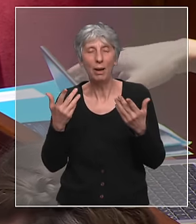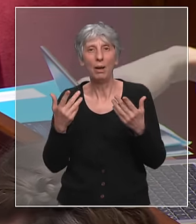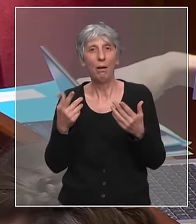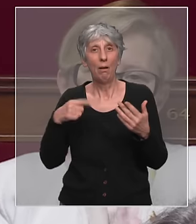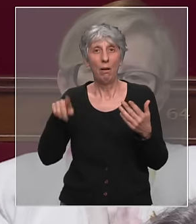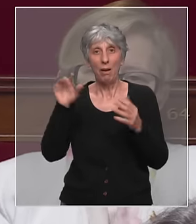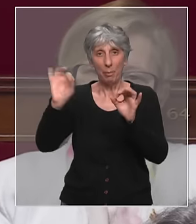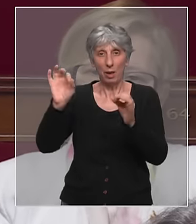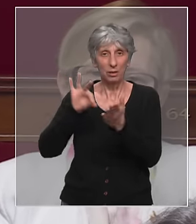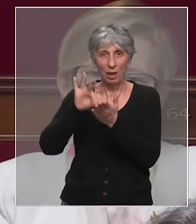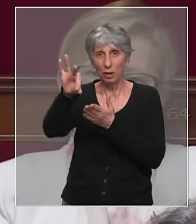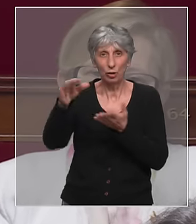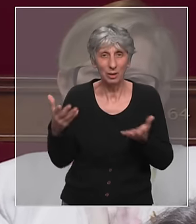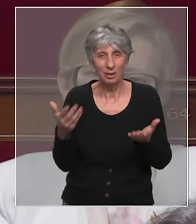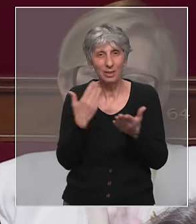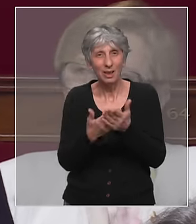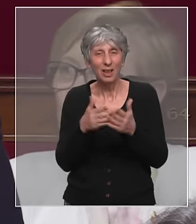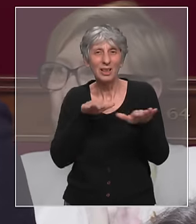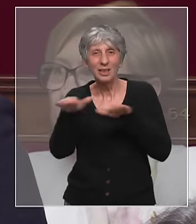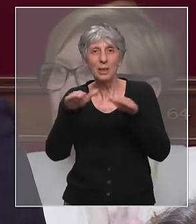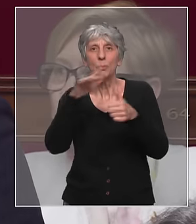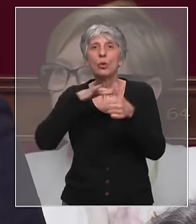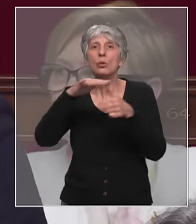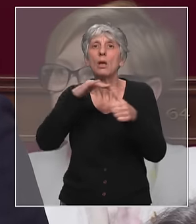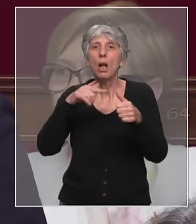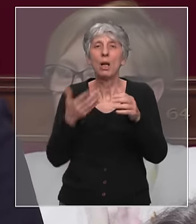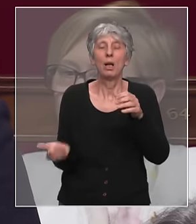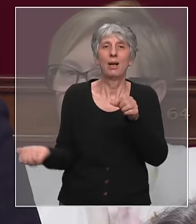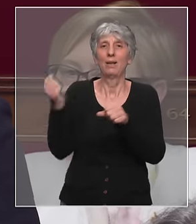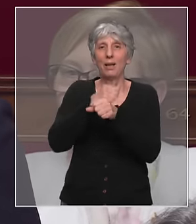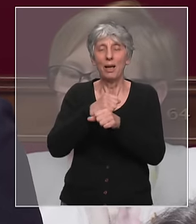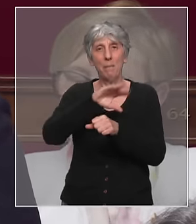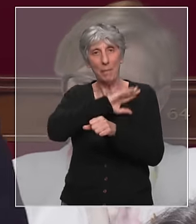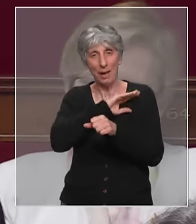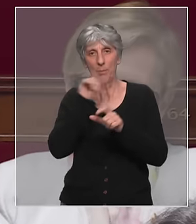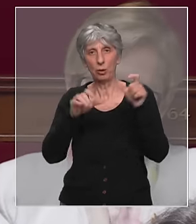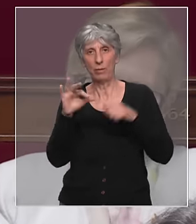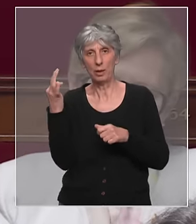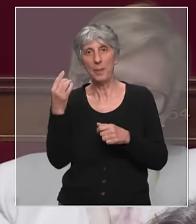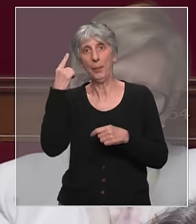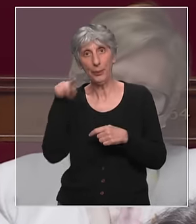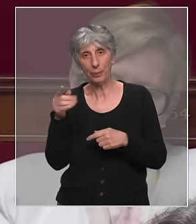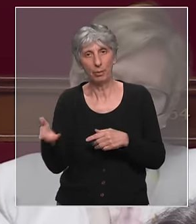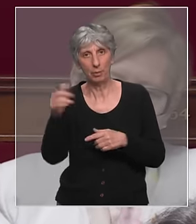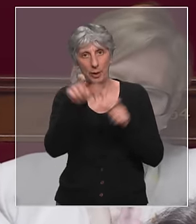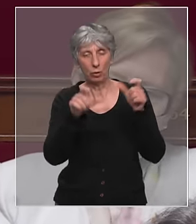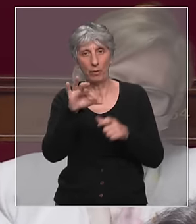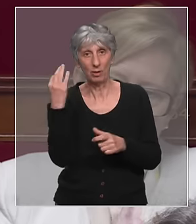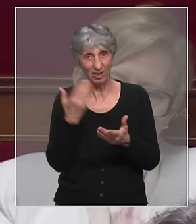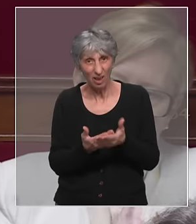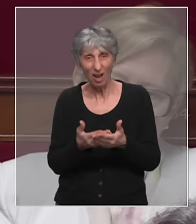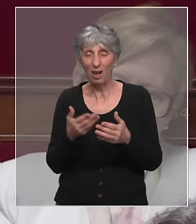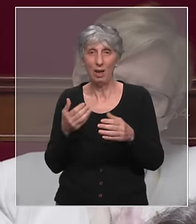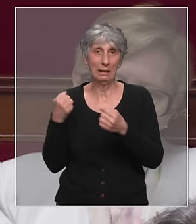totale de stratégie, c'est le système social qui a été construit par et pour les Français que vous êtes en train de raboter.